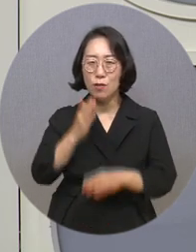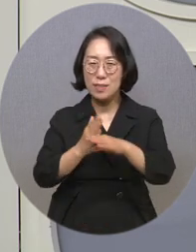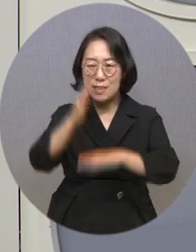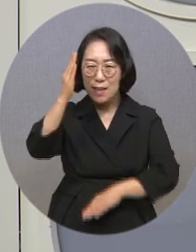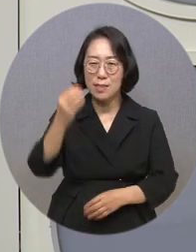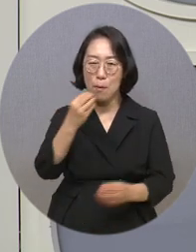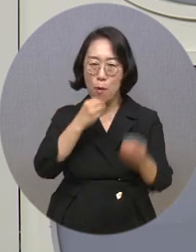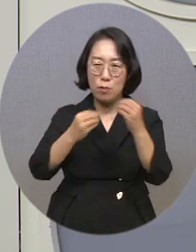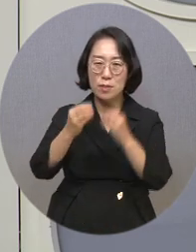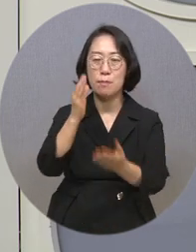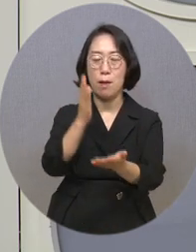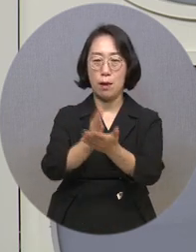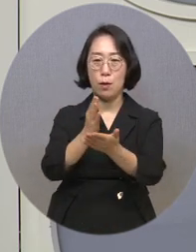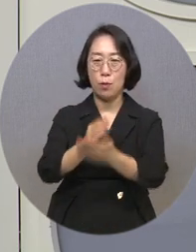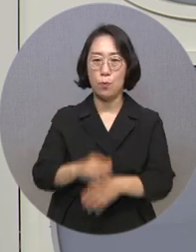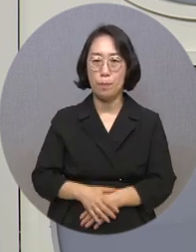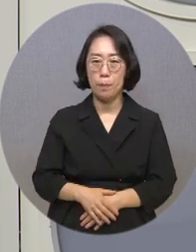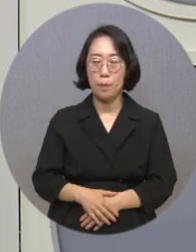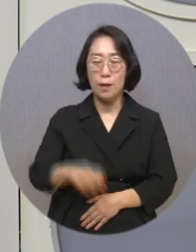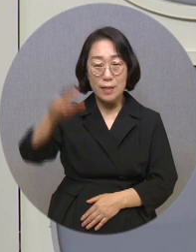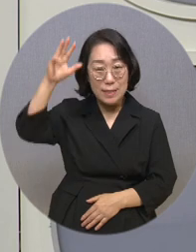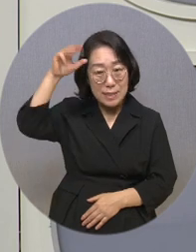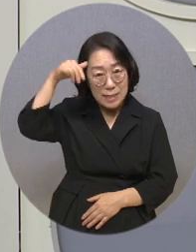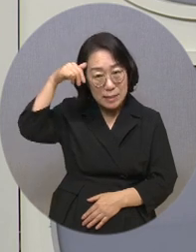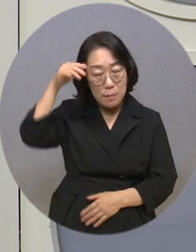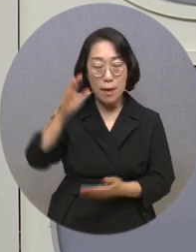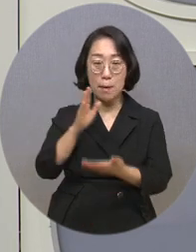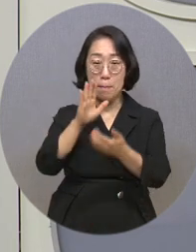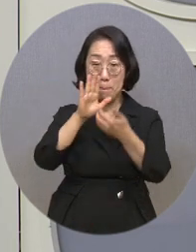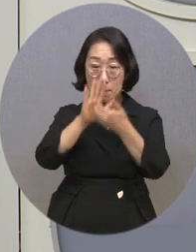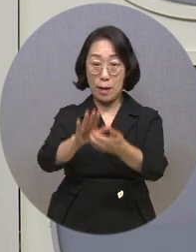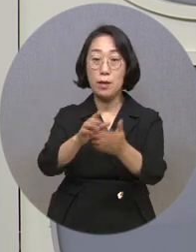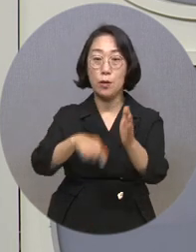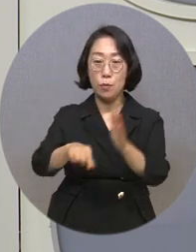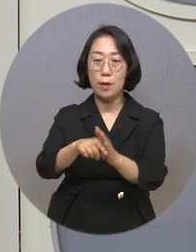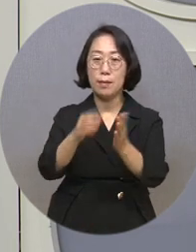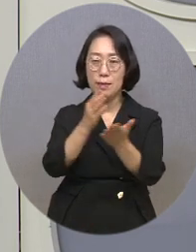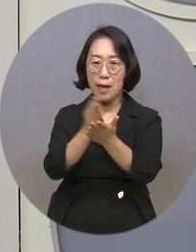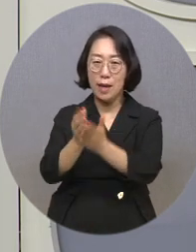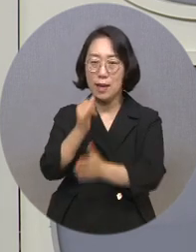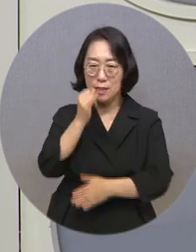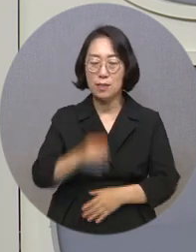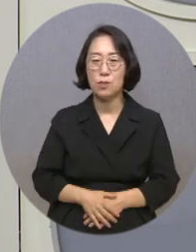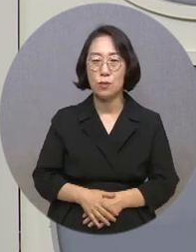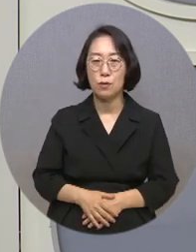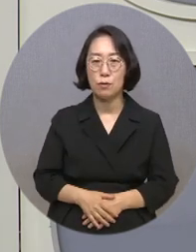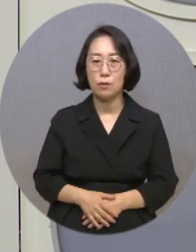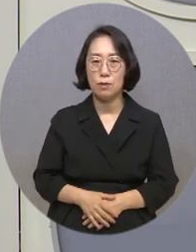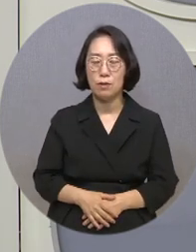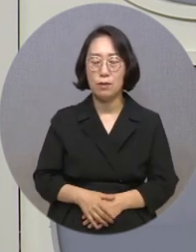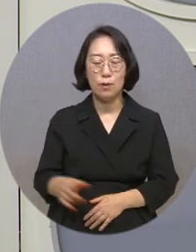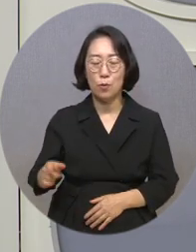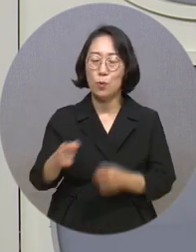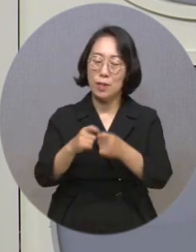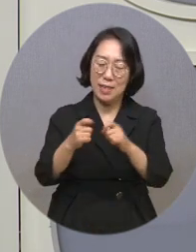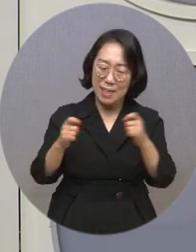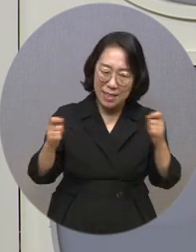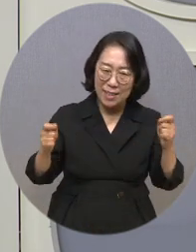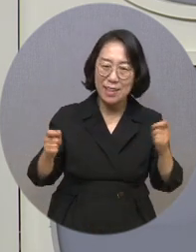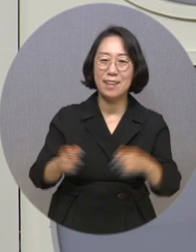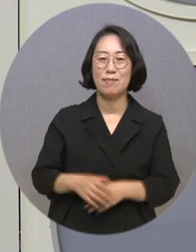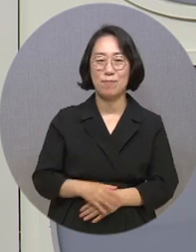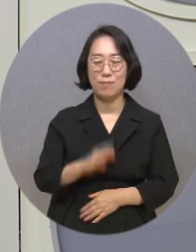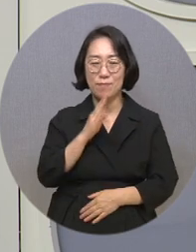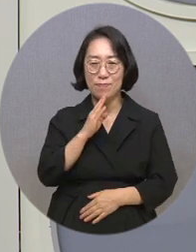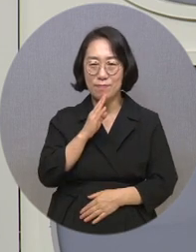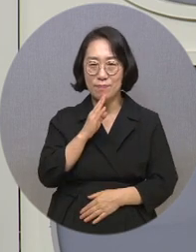되고 치매 예방하는 것이 뭐 여러 가지가 있는데요. 예. 이거 뭐 이것만 얘기하려도 한 시간 이상 해야 되거든요.